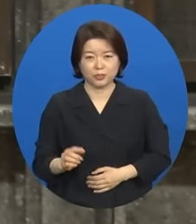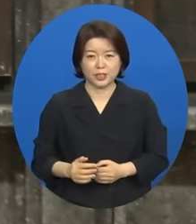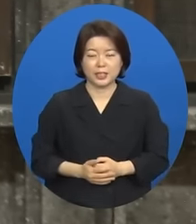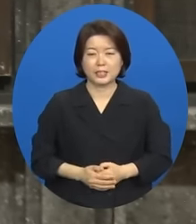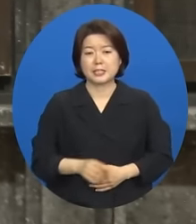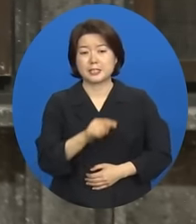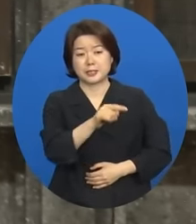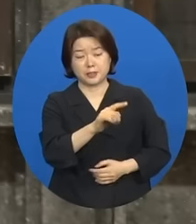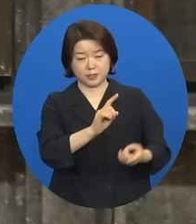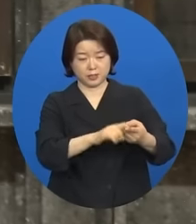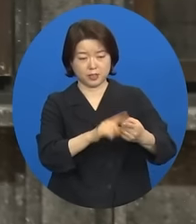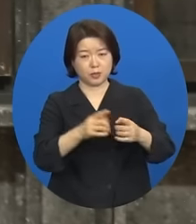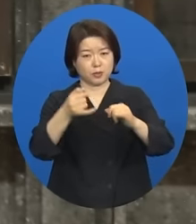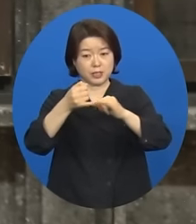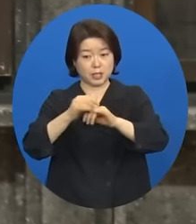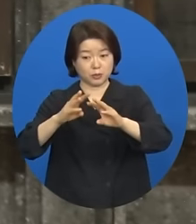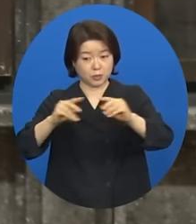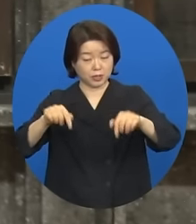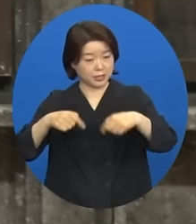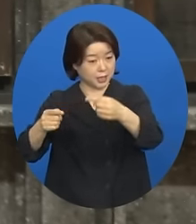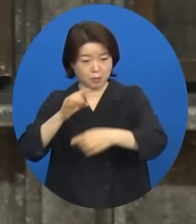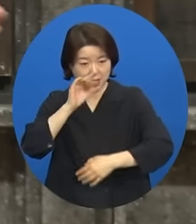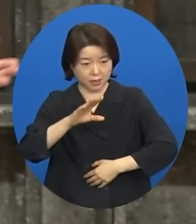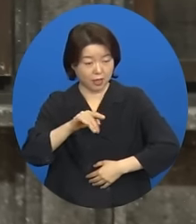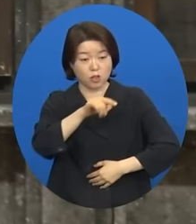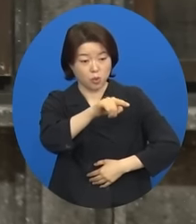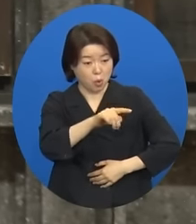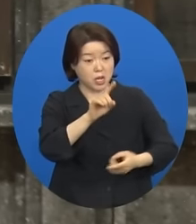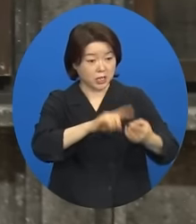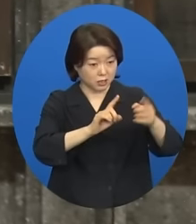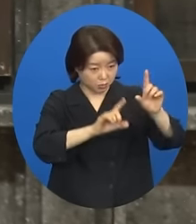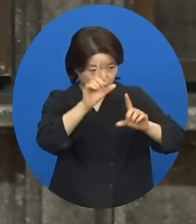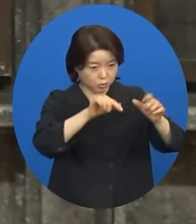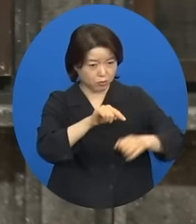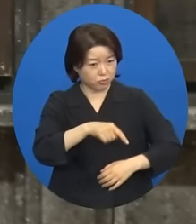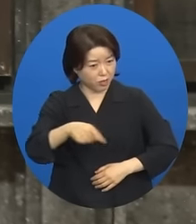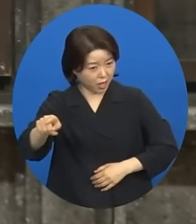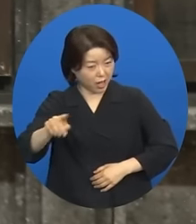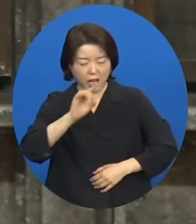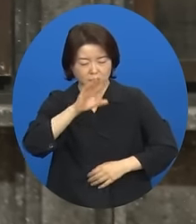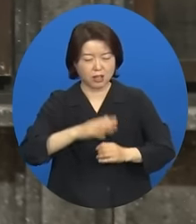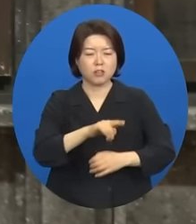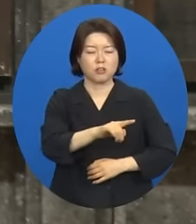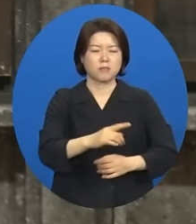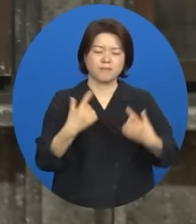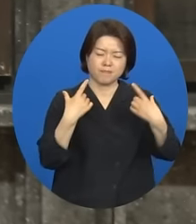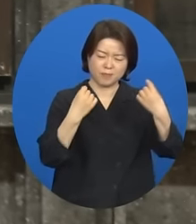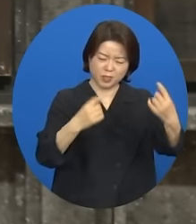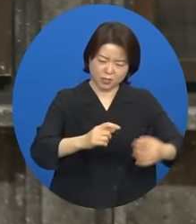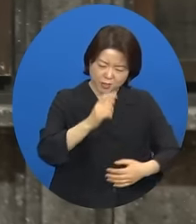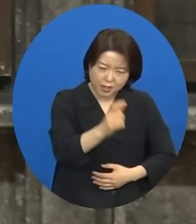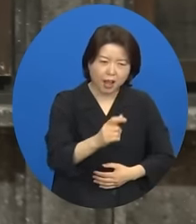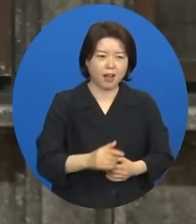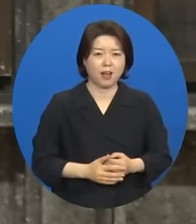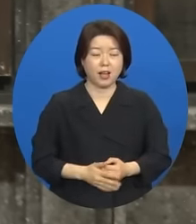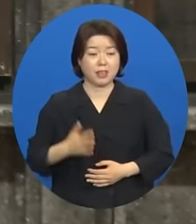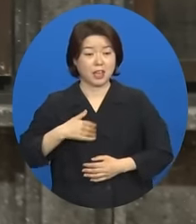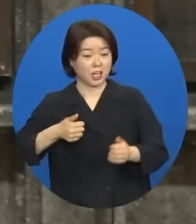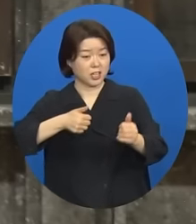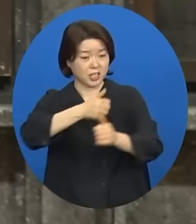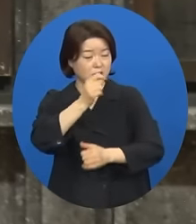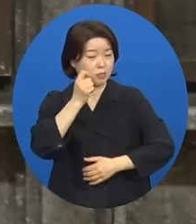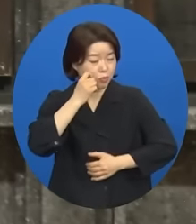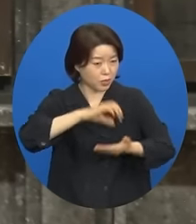넌 그 상태로 약속의 땅에 들어갈 수 없다. 너 지금 약속의 땅에 들어가야 되는데 여전히 너가 너무 강하구나. 내가 너를 이길 수 없을